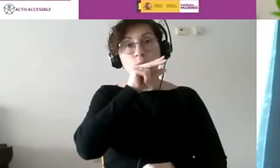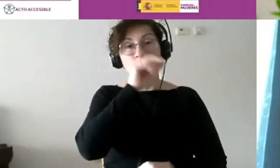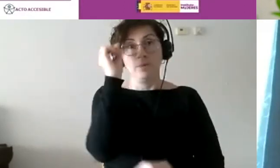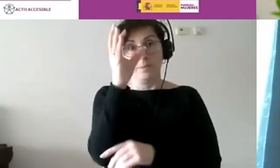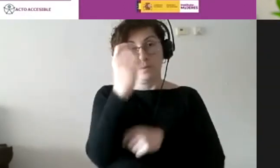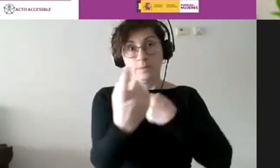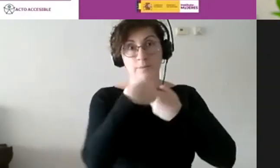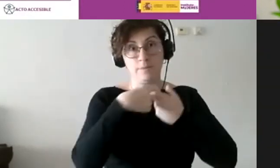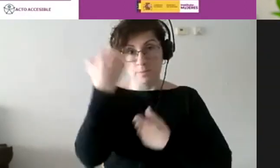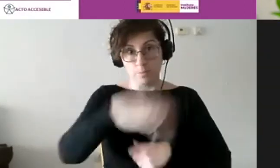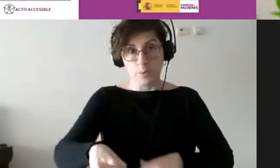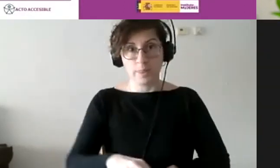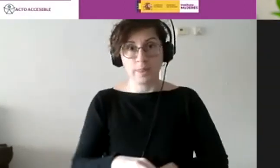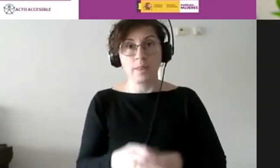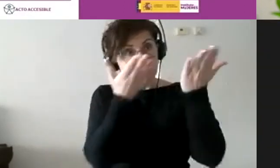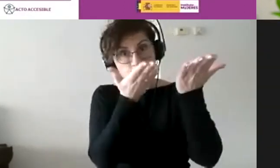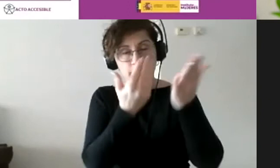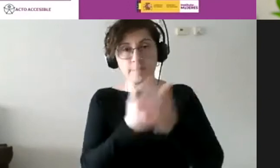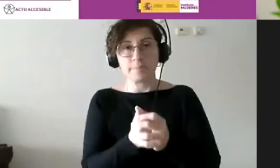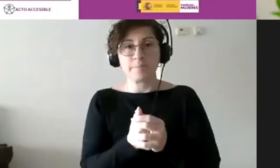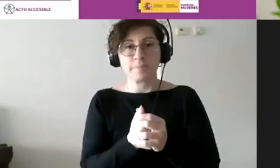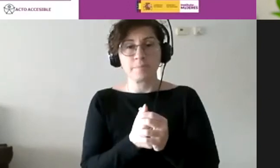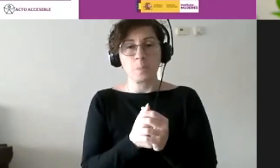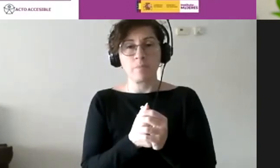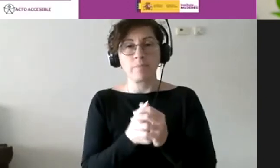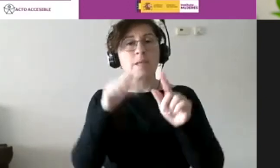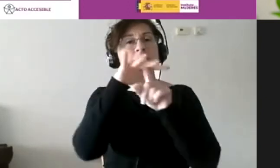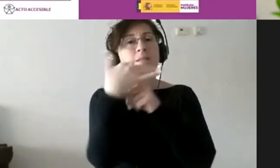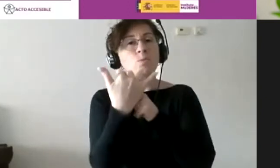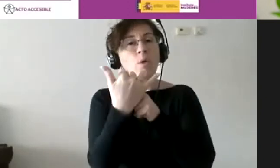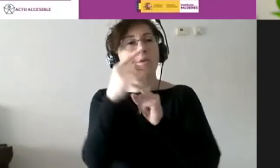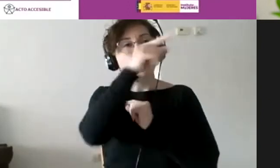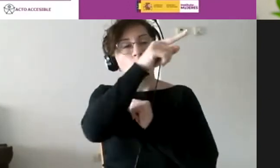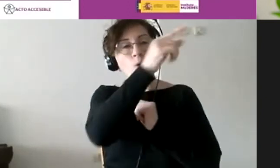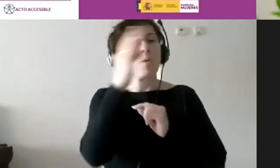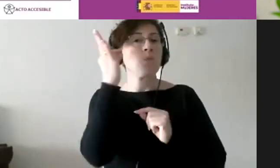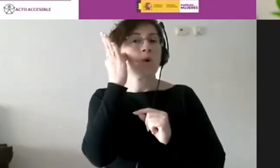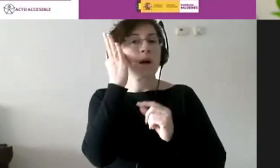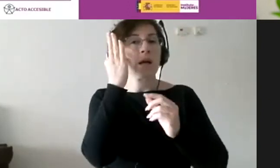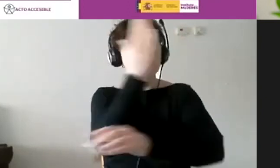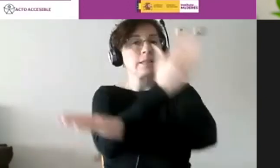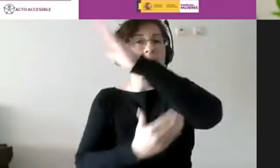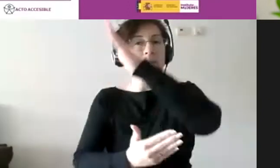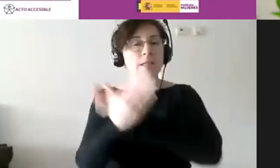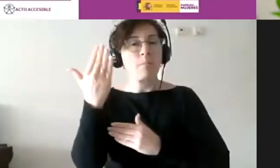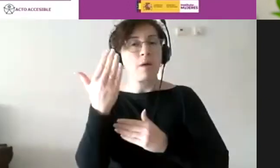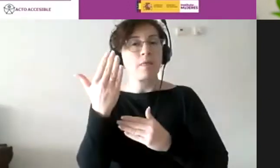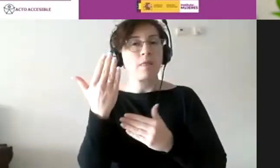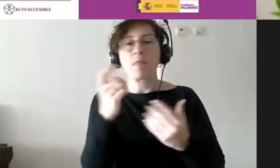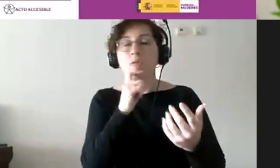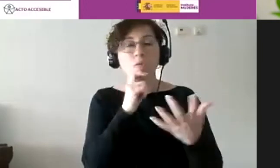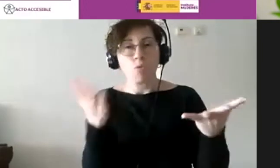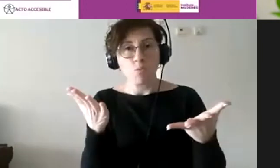girls with disabilities? What is your work in this regard? Ангеліна, скажіть, будь ласка, яка ситуація